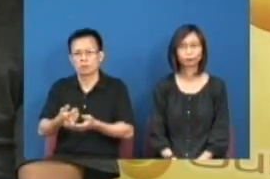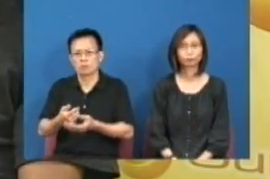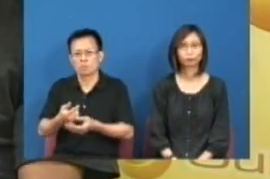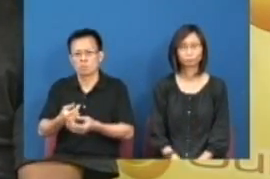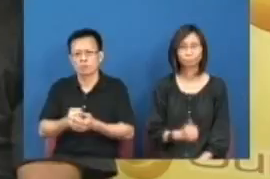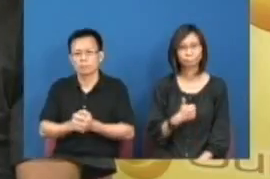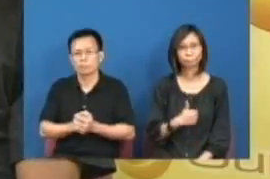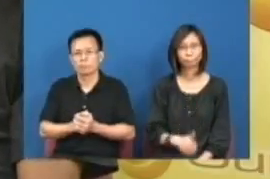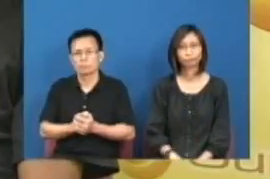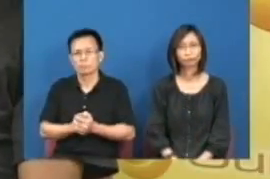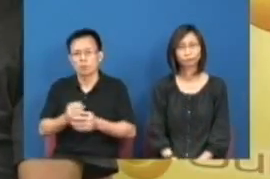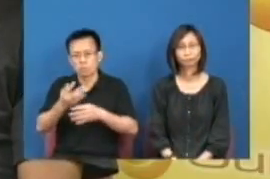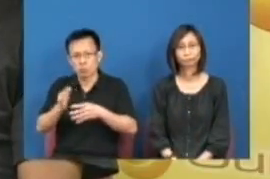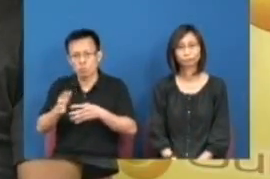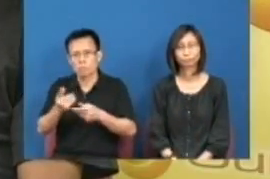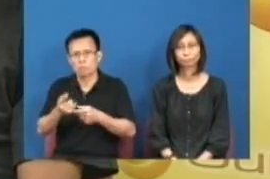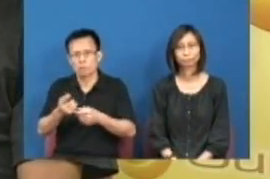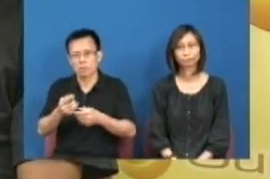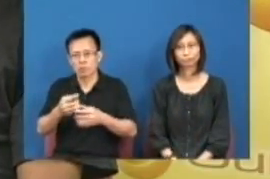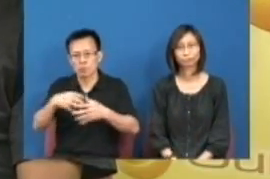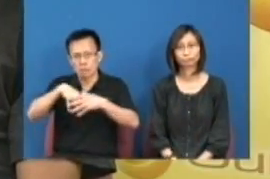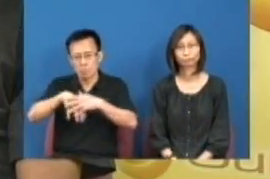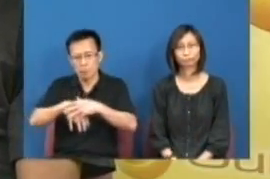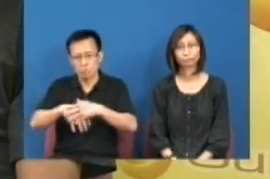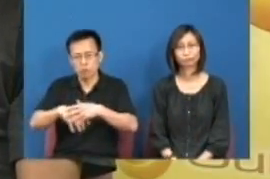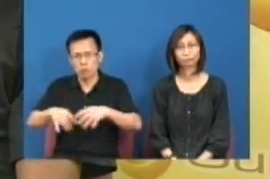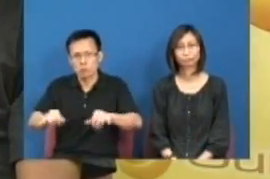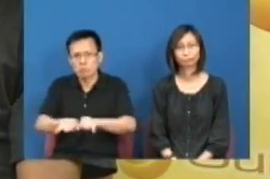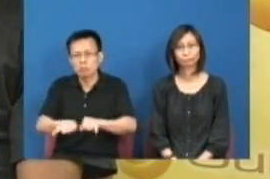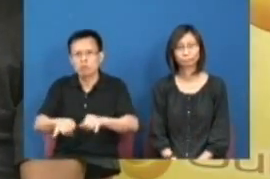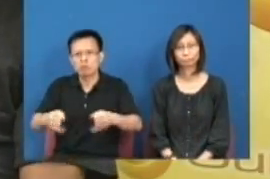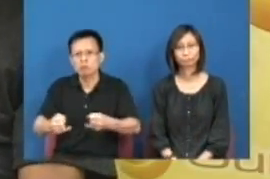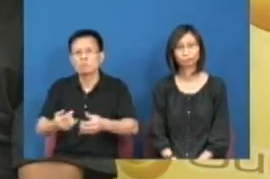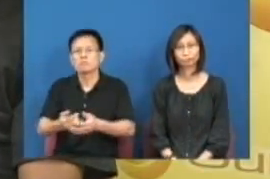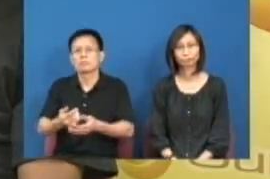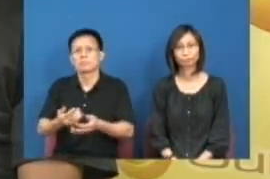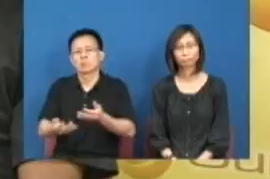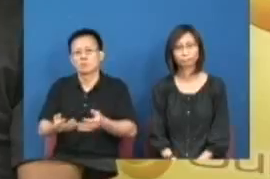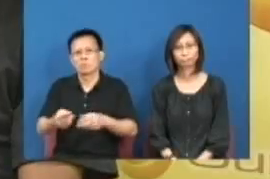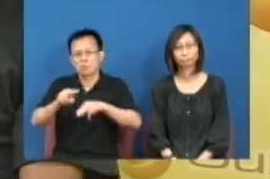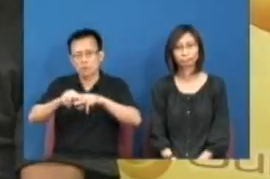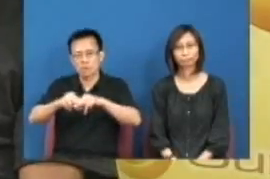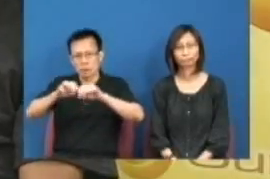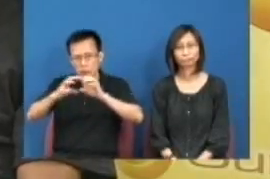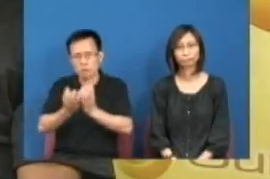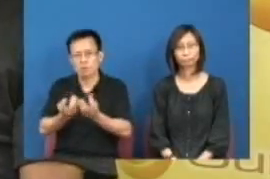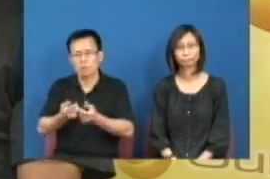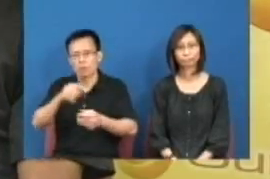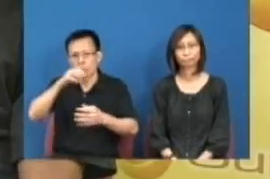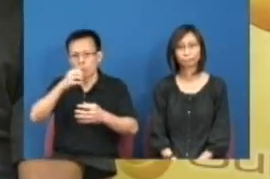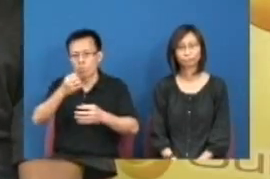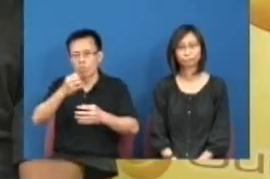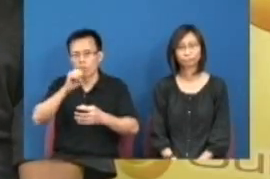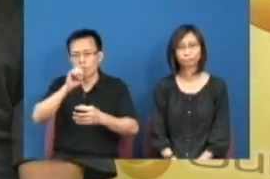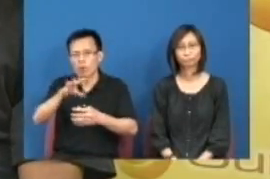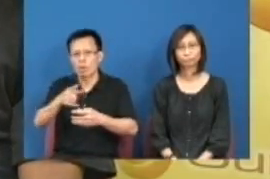定，所以這個暗鬥不是，就是他現在這個共產黨經常說我們反中聯港，其實